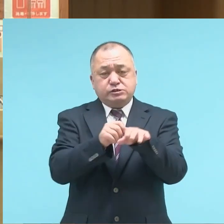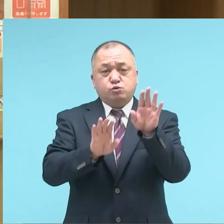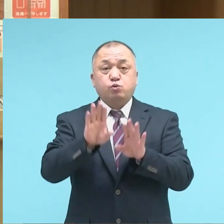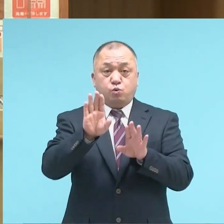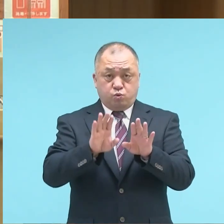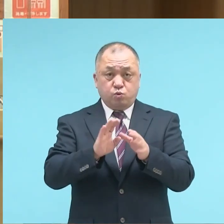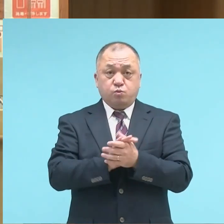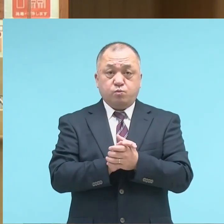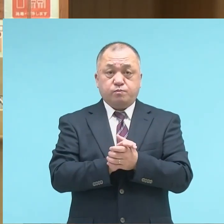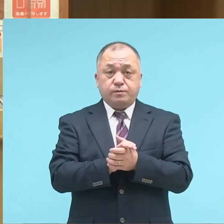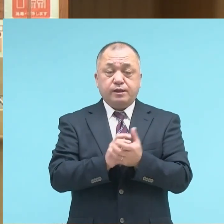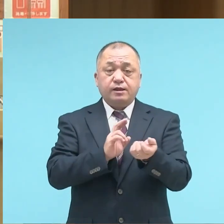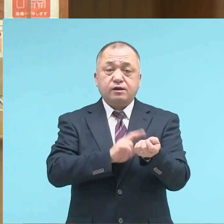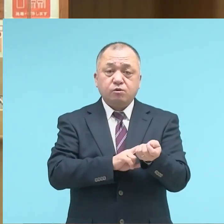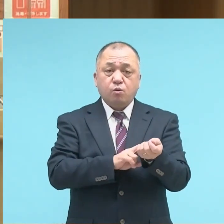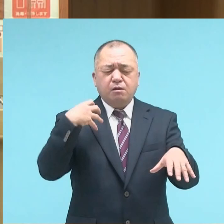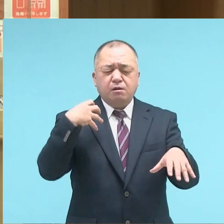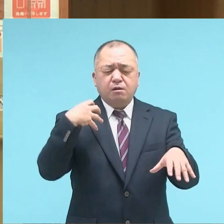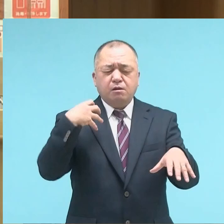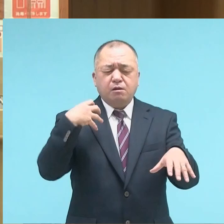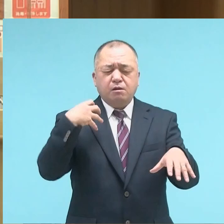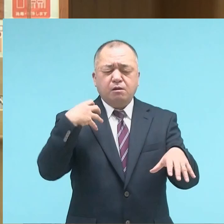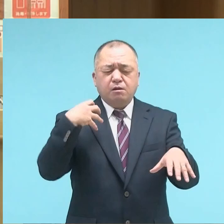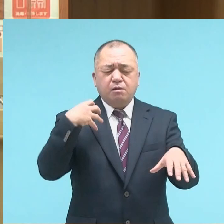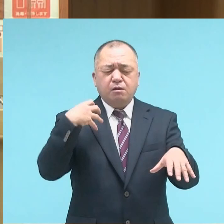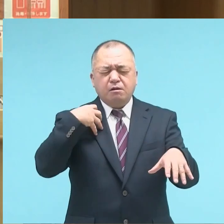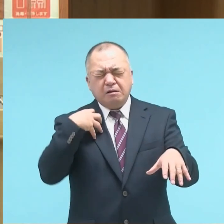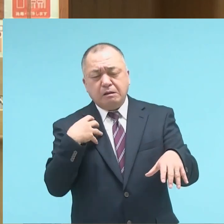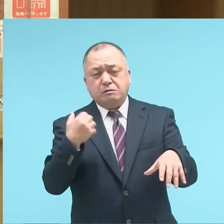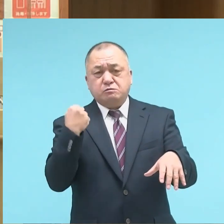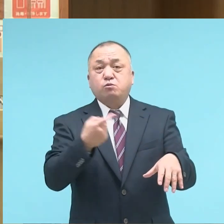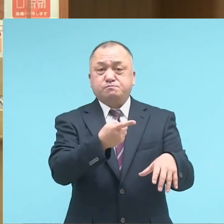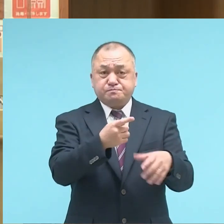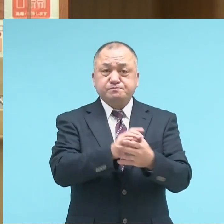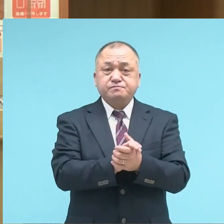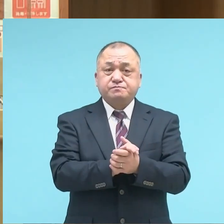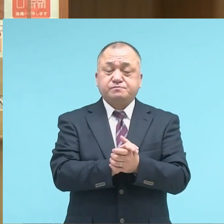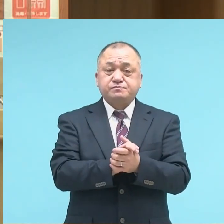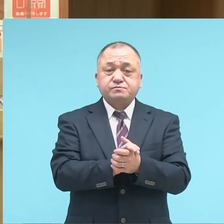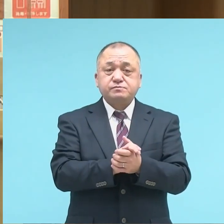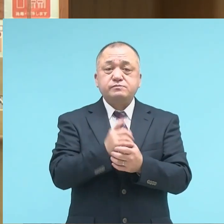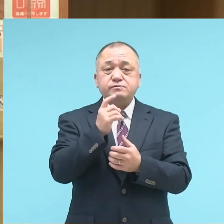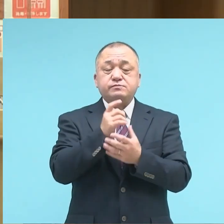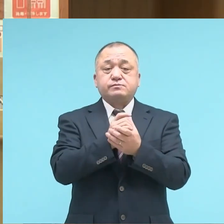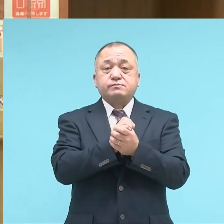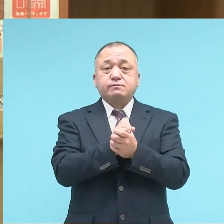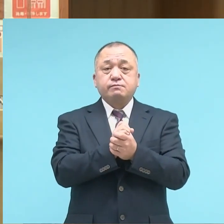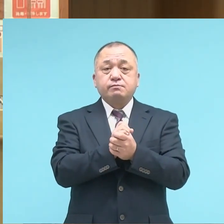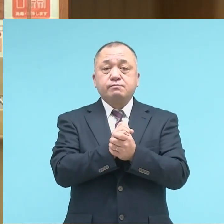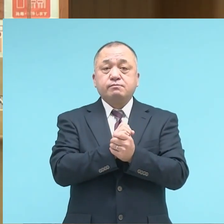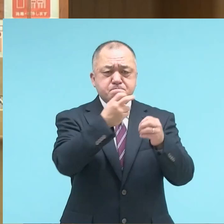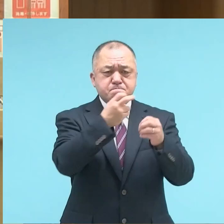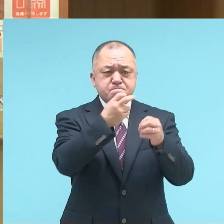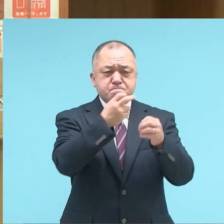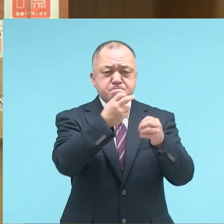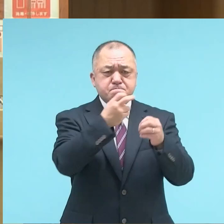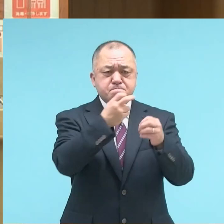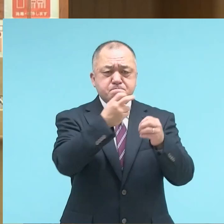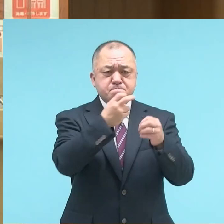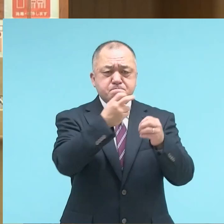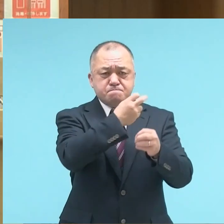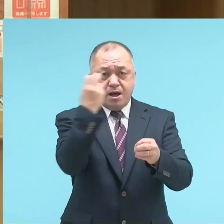状況で、当然医療機関に対して相当な負荷がかかっています。でまた先ほどから繰り返し恐縮ですけれども、 その陽性確